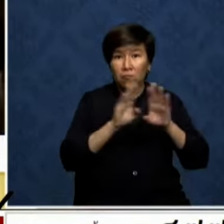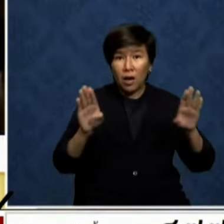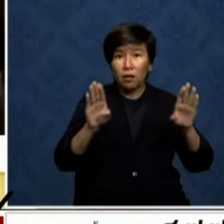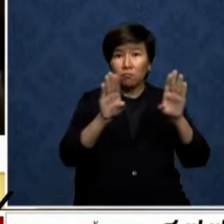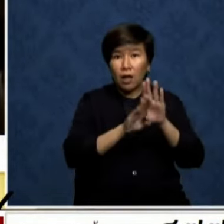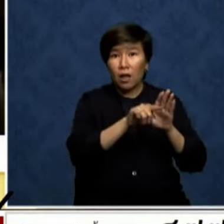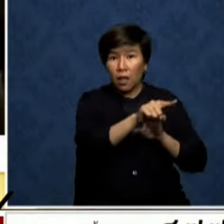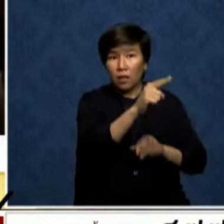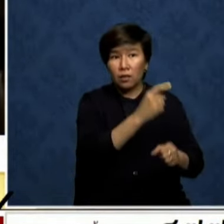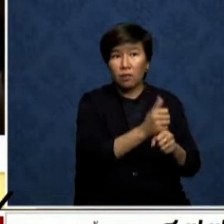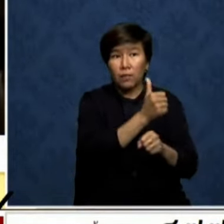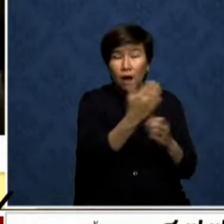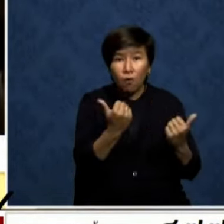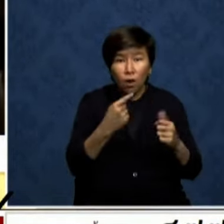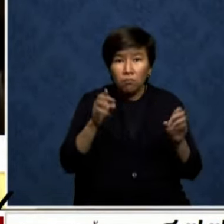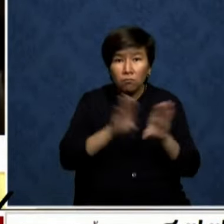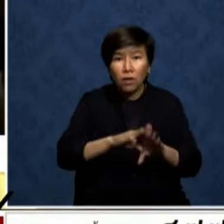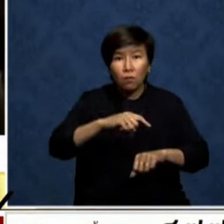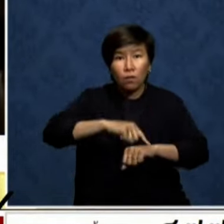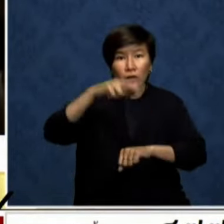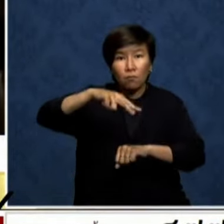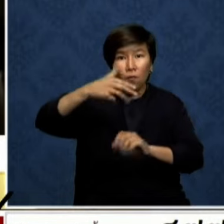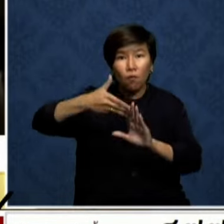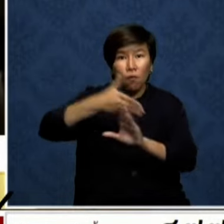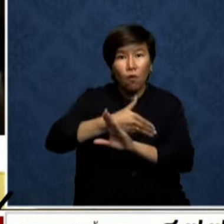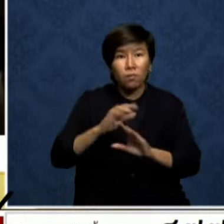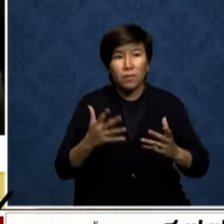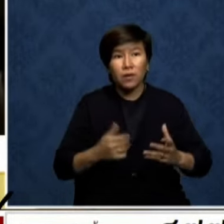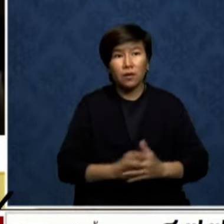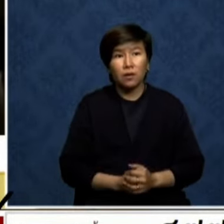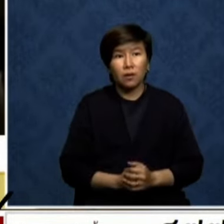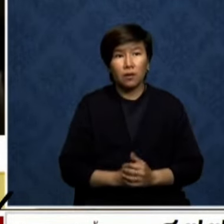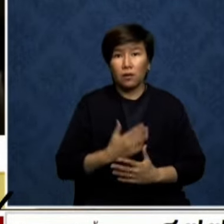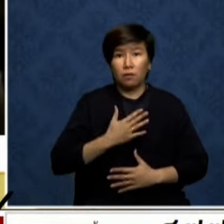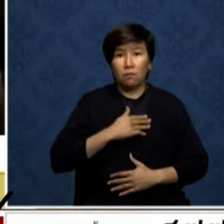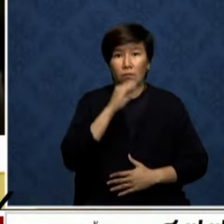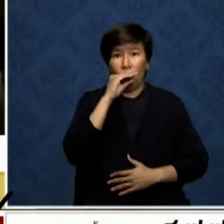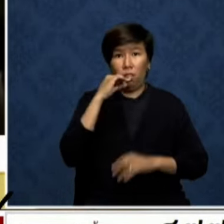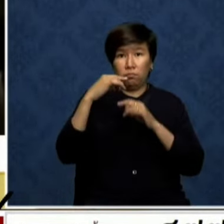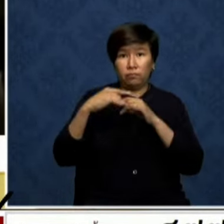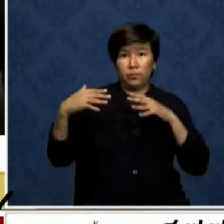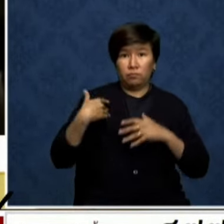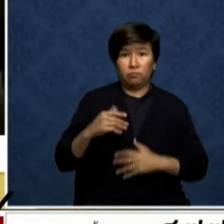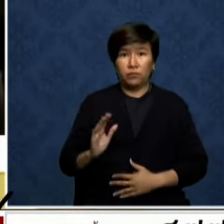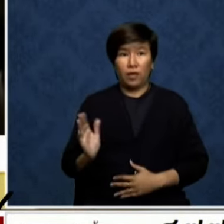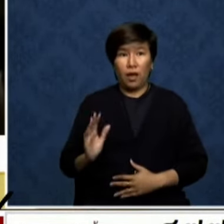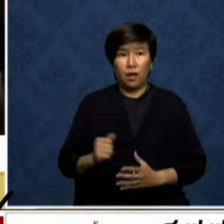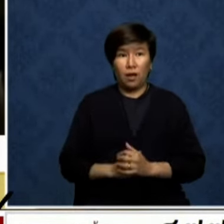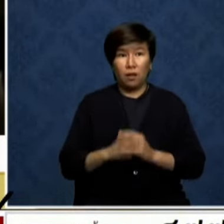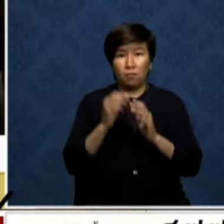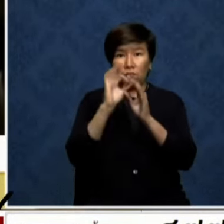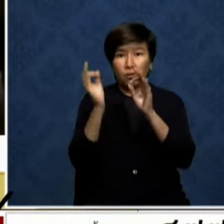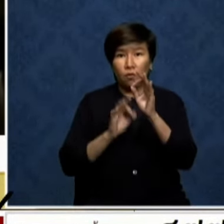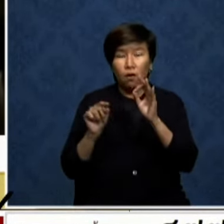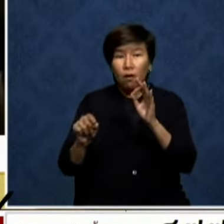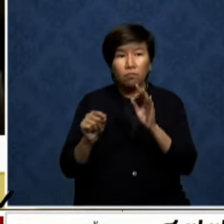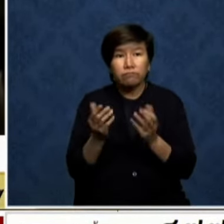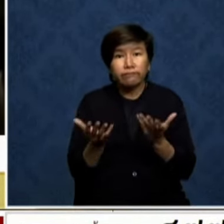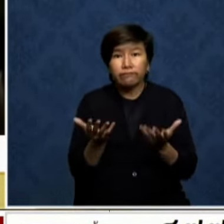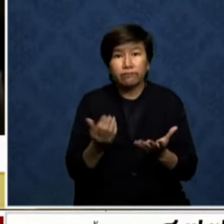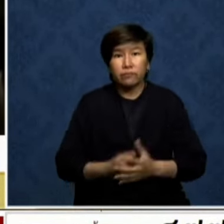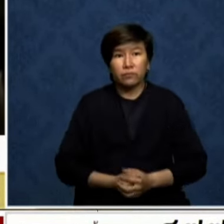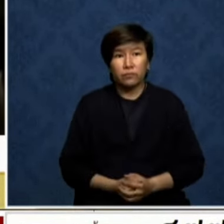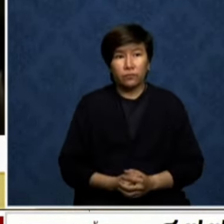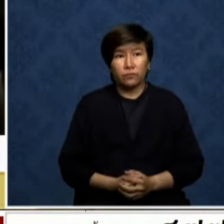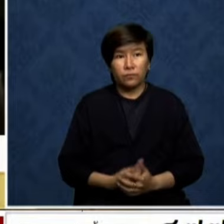ให quad Intelligence jitions 5 ว คกา เทานั้นเปจั ไม่ไดขัดแยงอะไรกับ่านวศุิเลยครั ส่วปโยคอ josądติดใจครั ในฐานะ